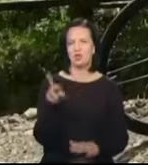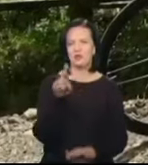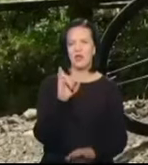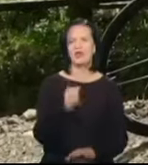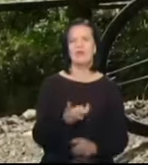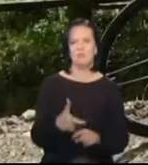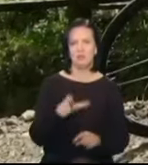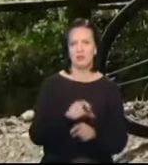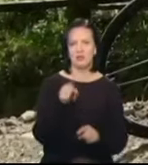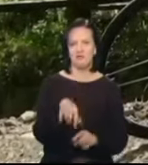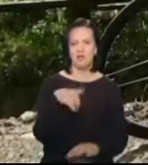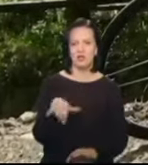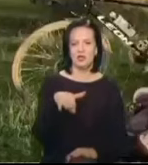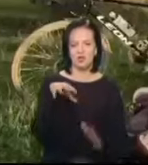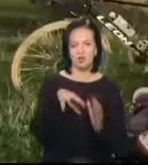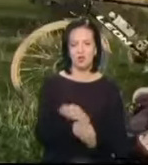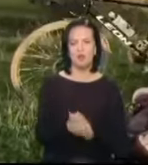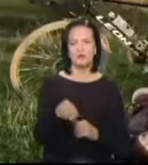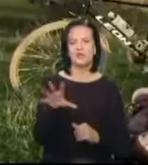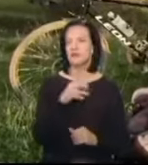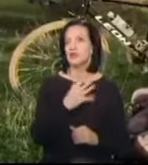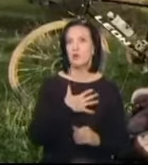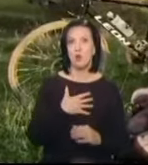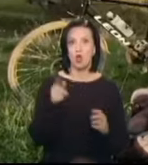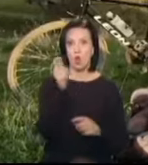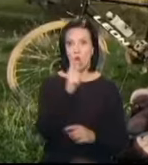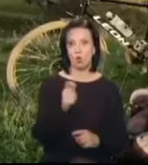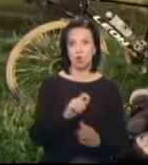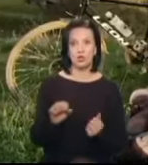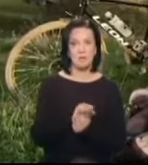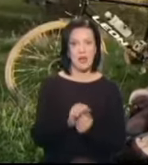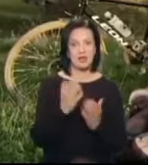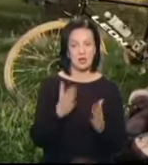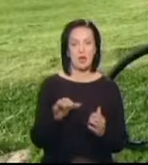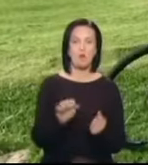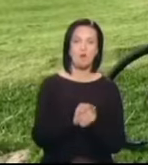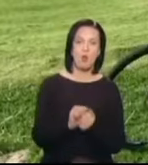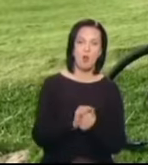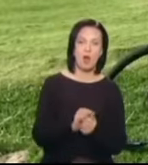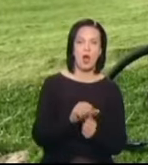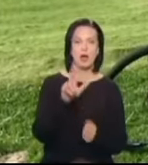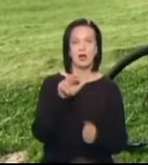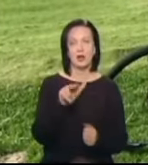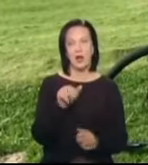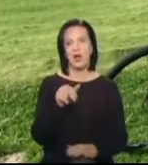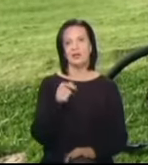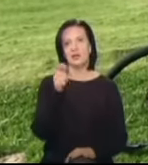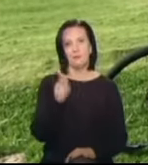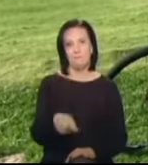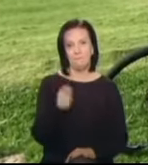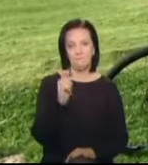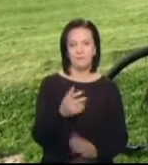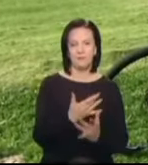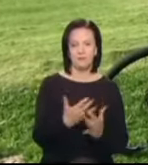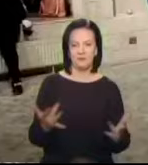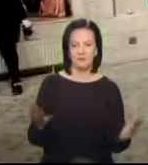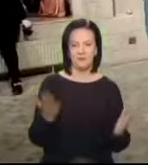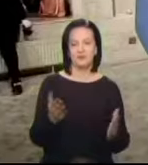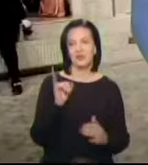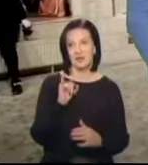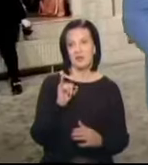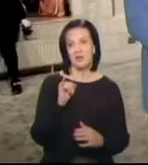цій сумці всі мої художні матеріали, бумага, краски, пензлики і так далі. Ну і